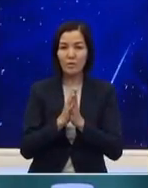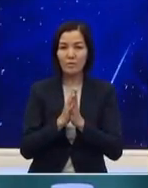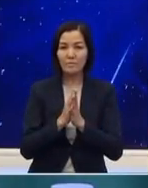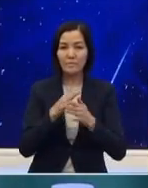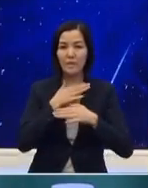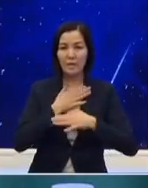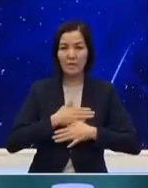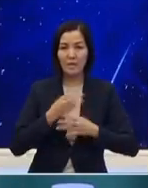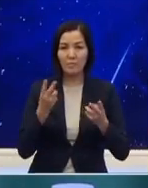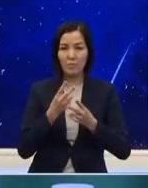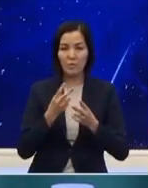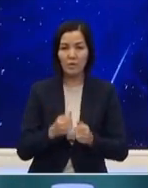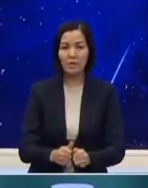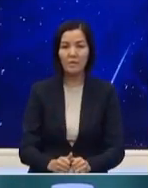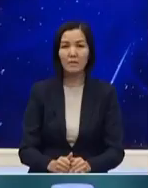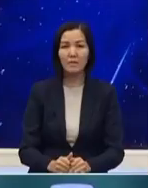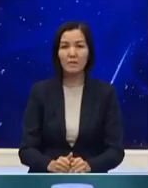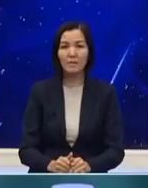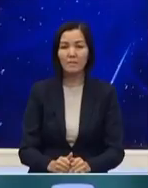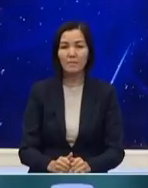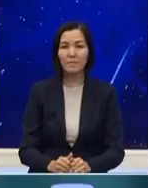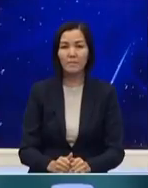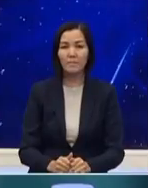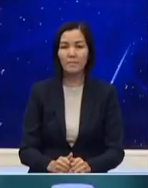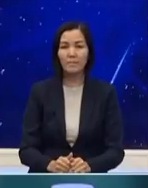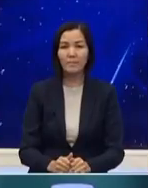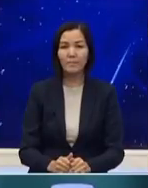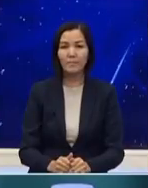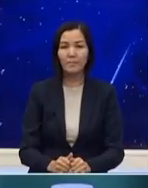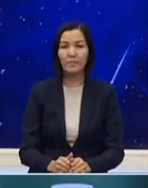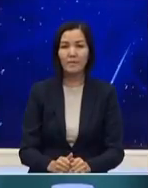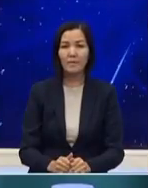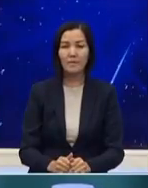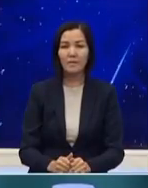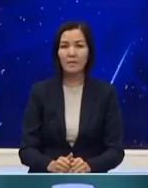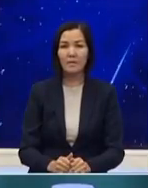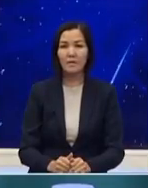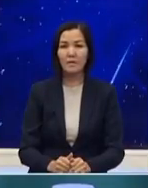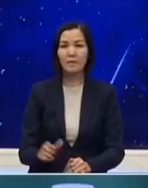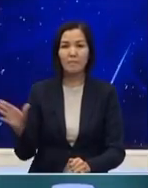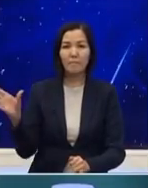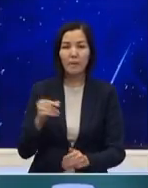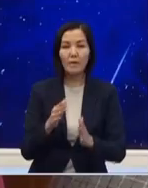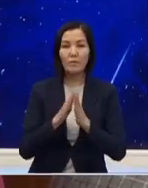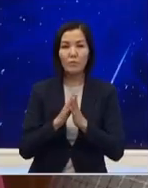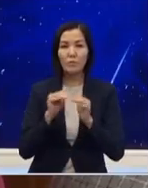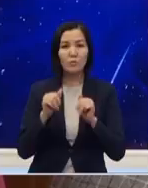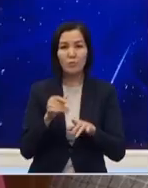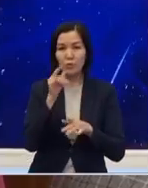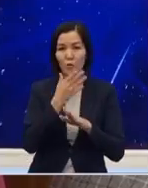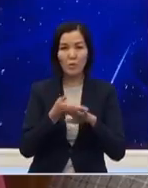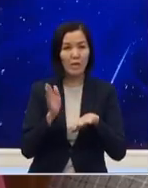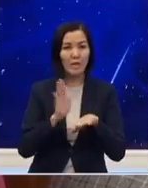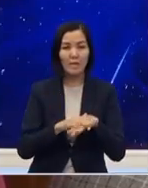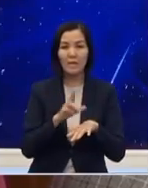па? Иә, қанағат. Иә. А то все подряд, ананда, мынанда, это... Енді кішкене қалды мына жерде мазаға. Қаратал